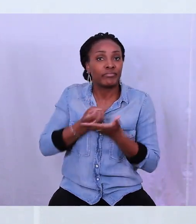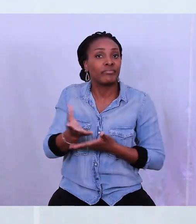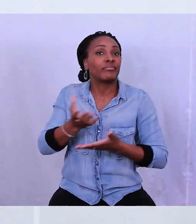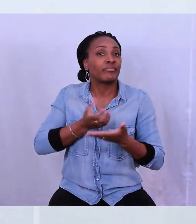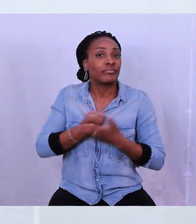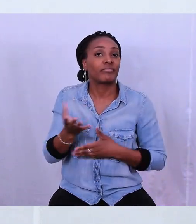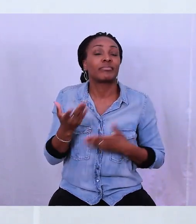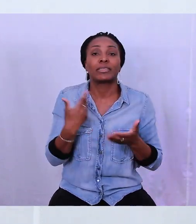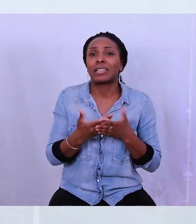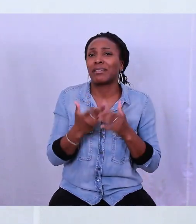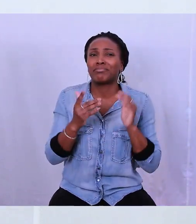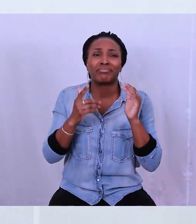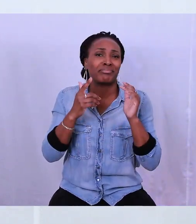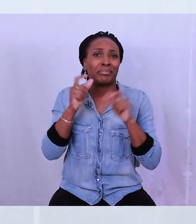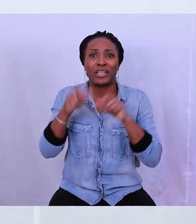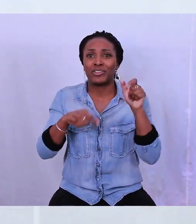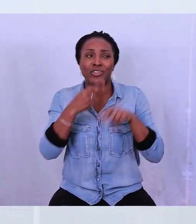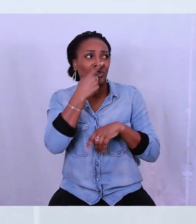imaginer.